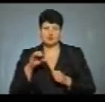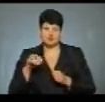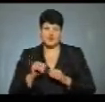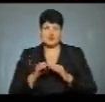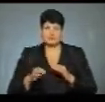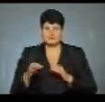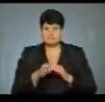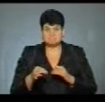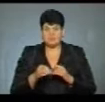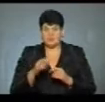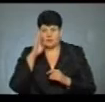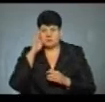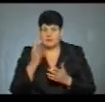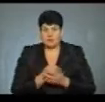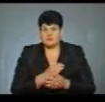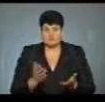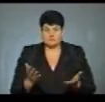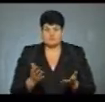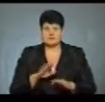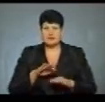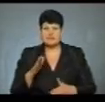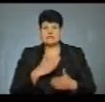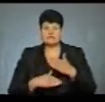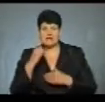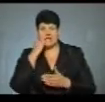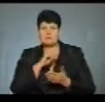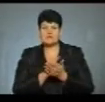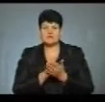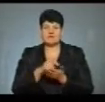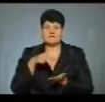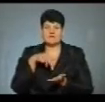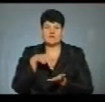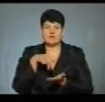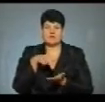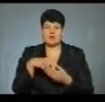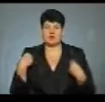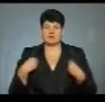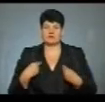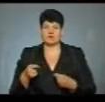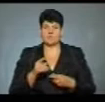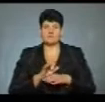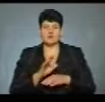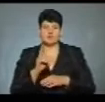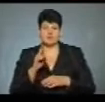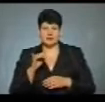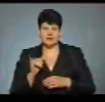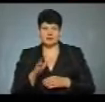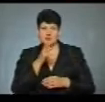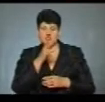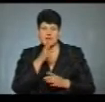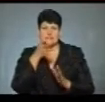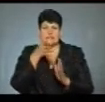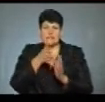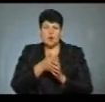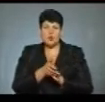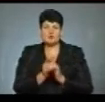знайшли. Діти з інвалідністю і пенсіонери дефілювали в одязі від тернопільських виробників під час інклюзивного показу